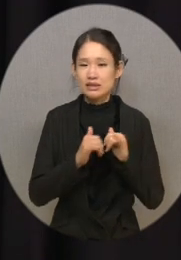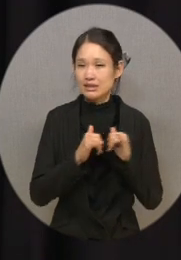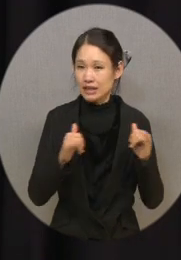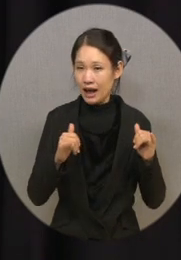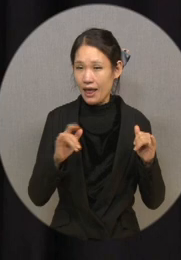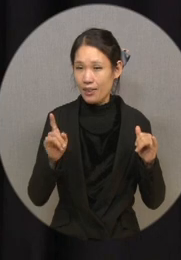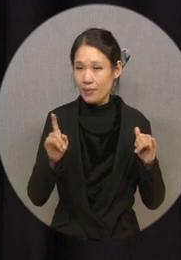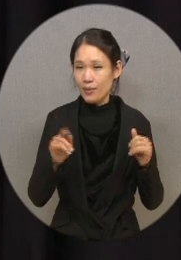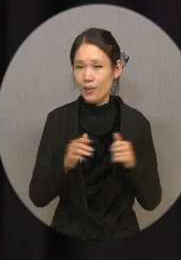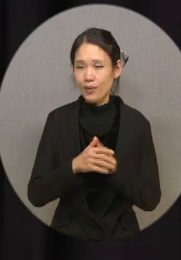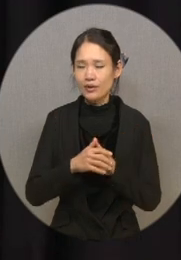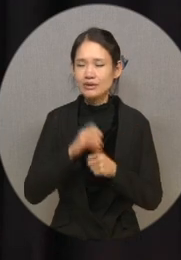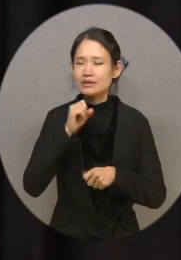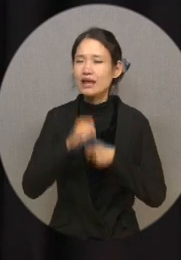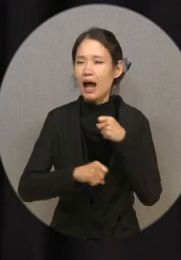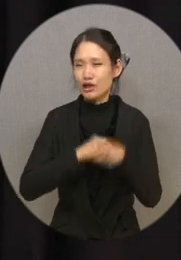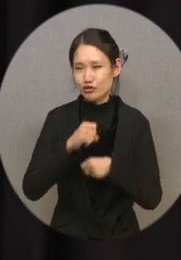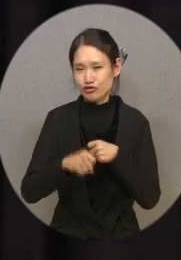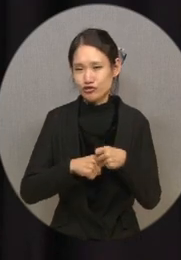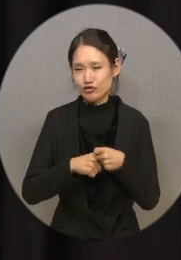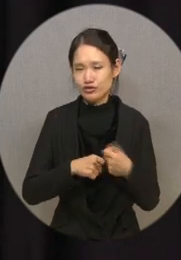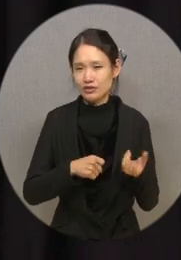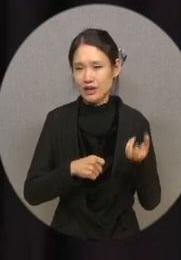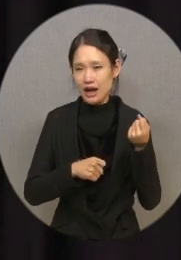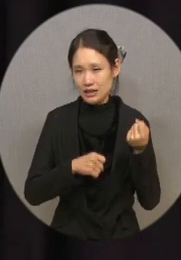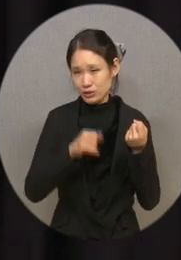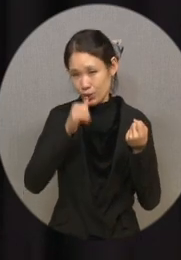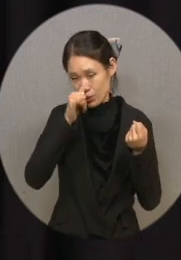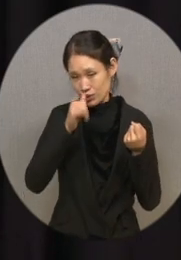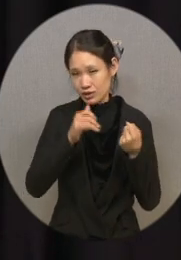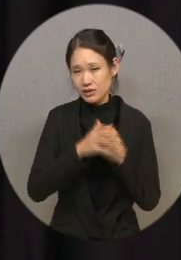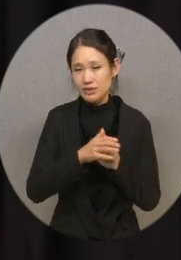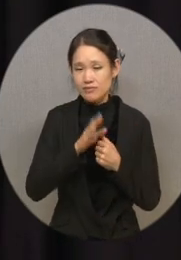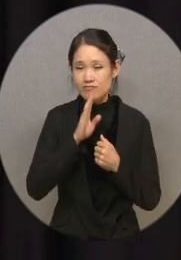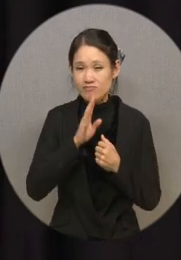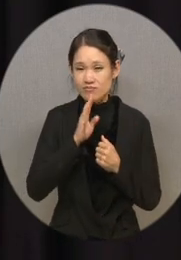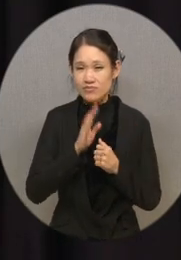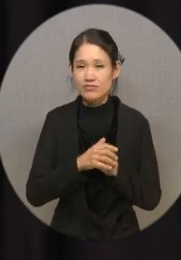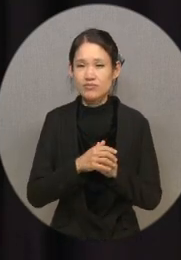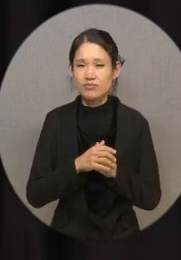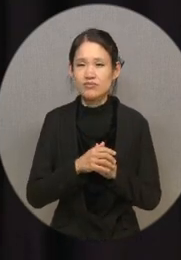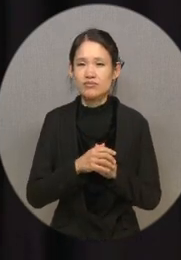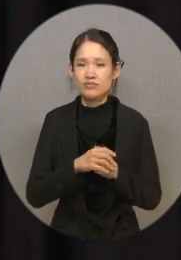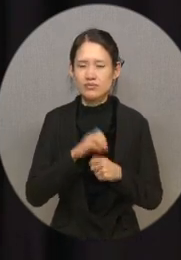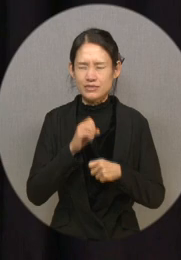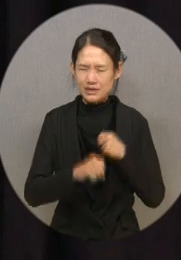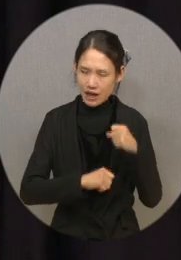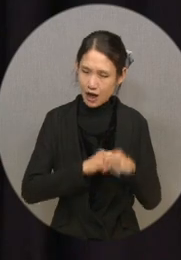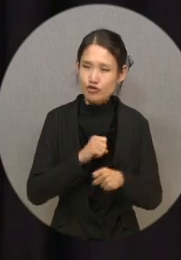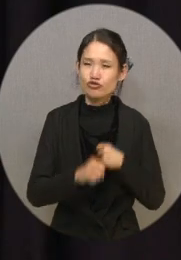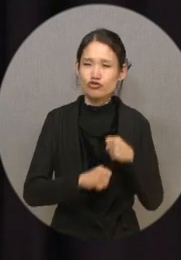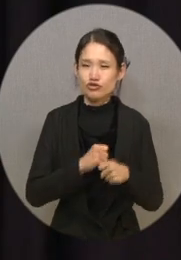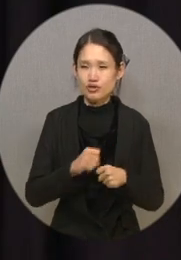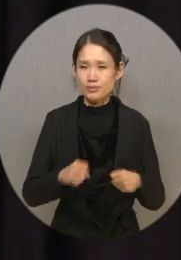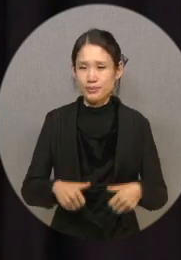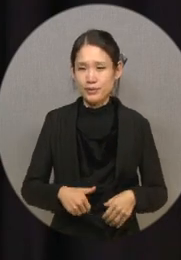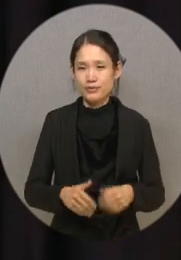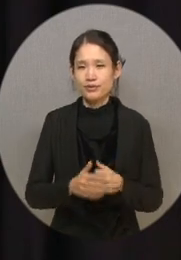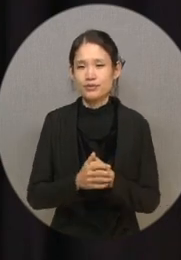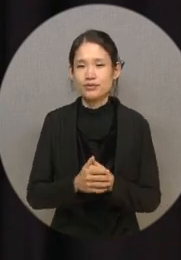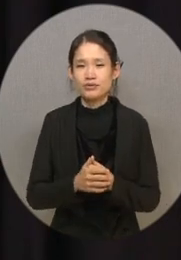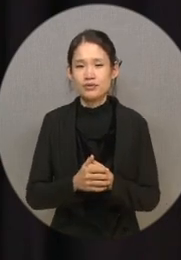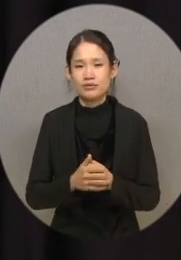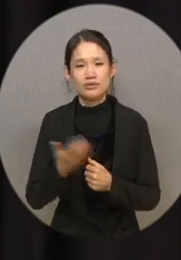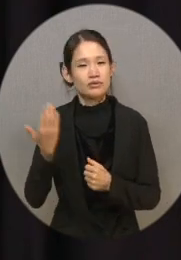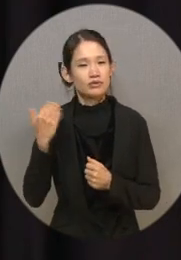인간은 어디가냐 자율성을 갖고는 생물체잖아요. 그렇지. 그러니까 좀 자율성 이런 게 줘야 되는데